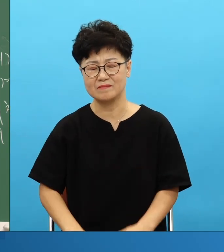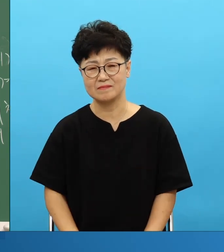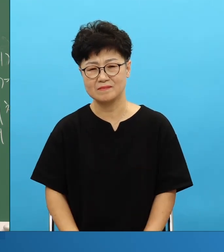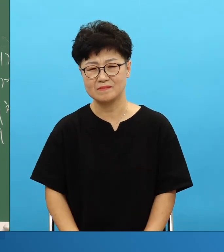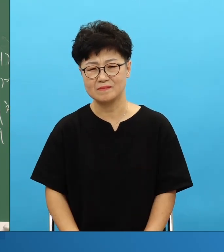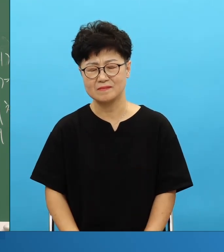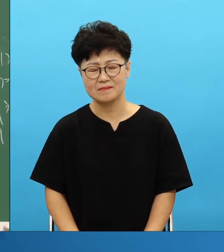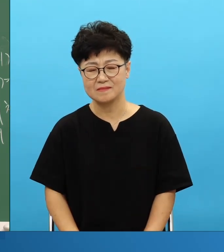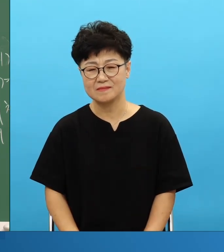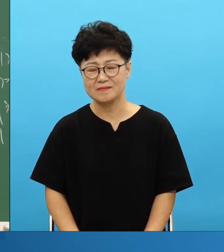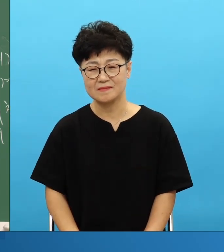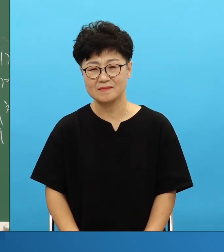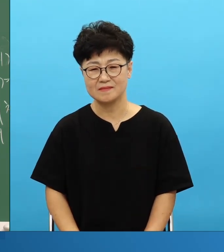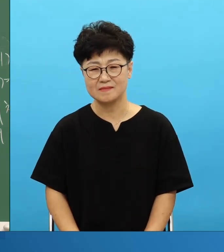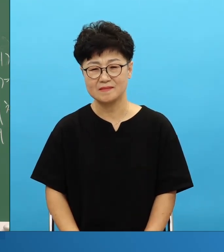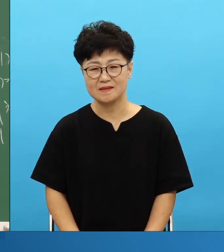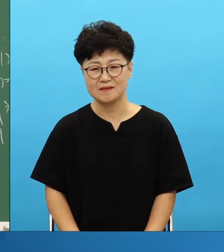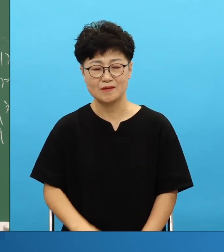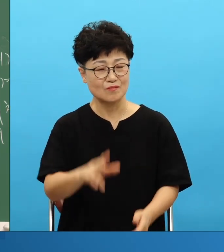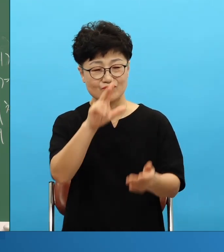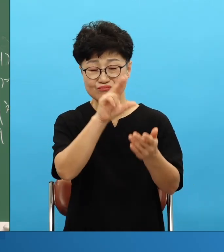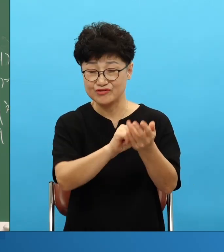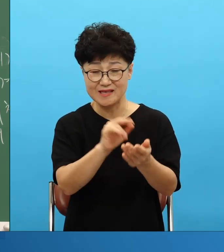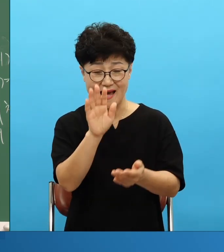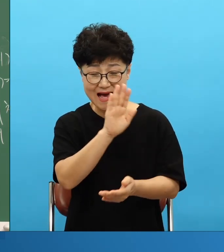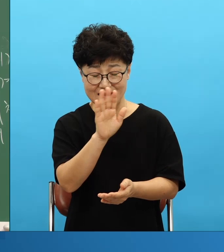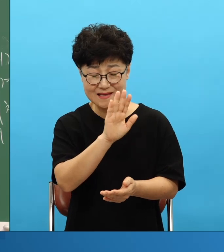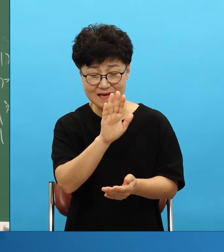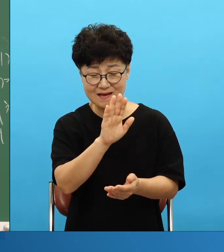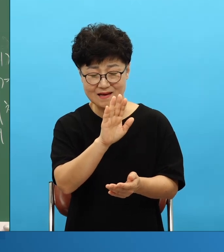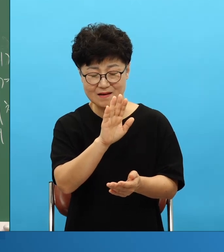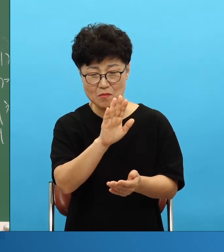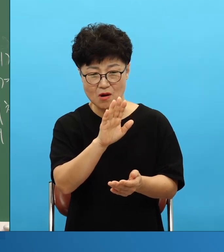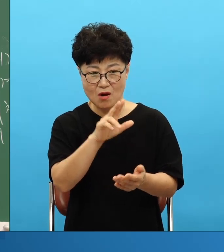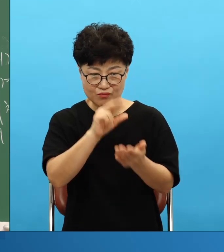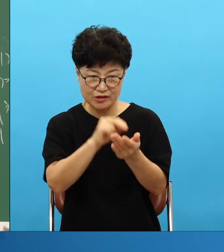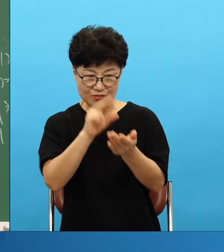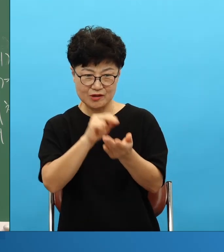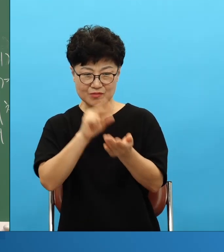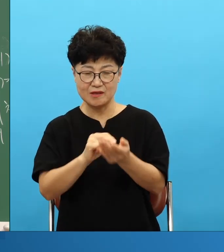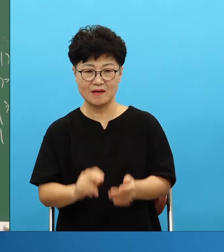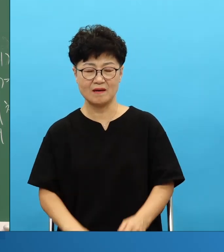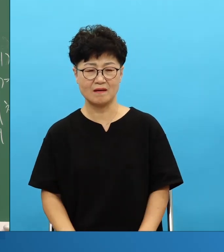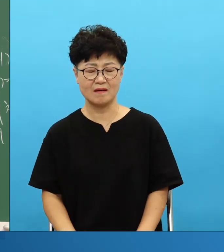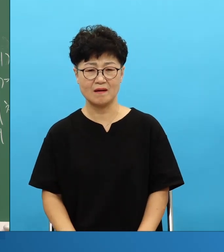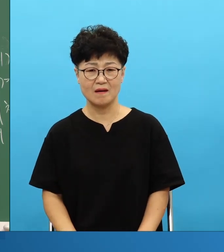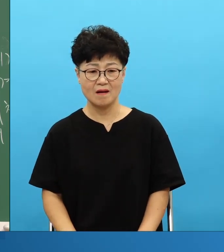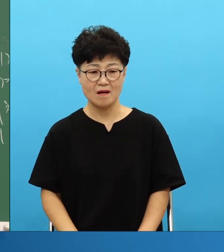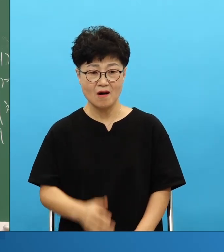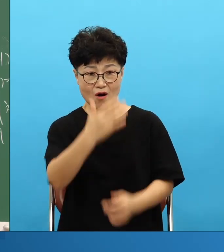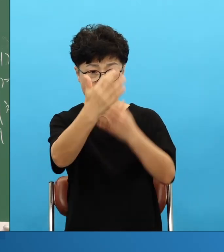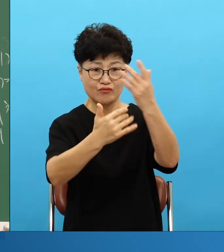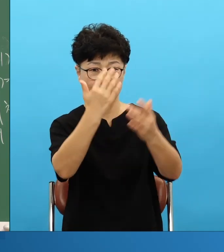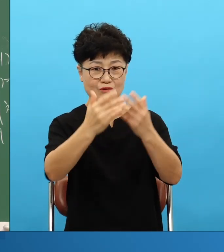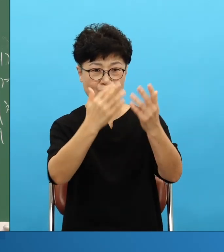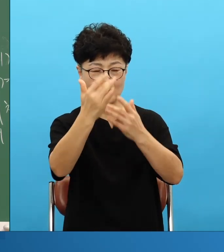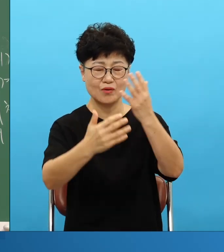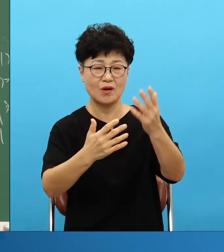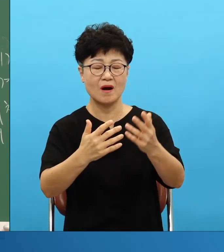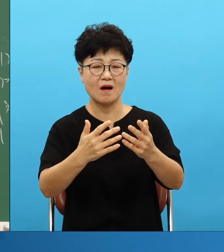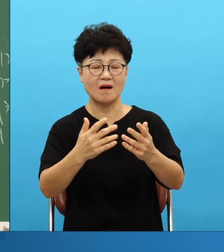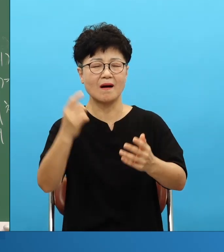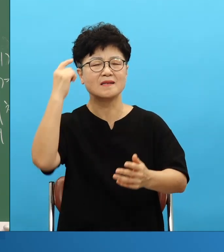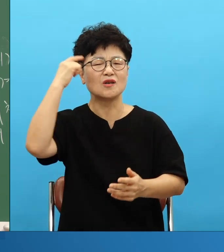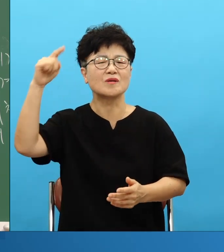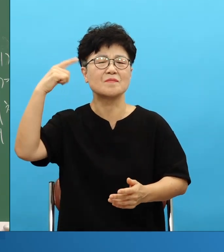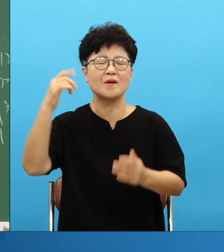coming after them, but they say, oh, someone's chasing after me. 문제 안 났는데 자꾸 났다고 하면 불났다 이러고 저 혼자 그게 정신병이에요. A problem is not erupted, but they keep on saying a problem has come. They're